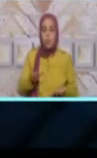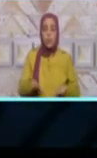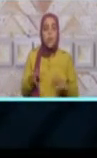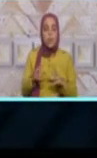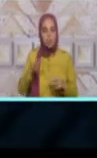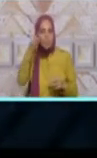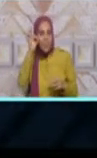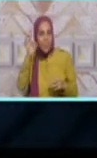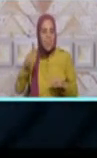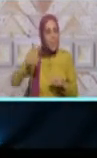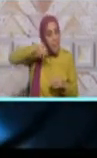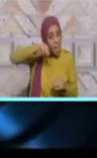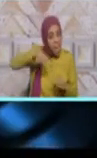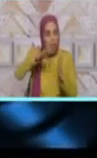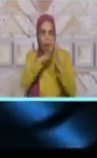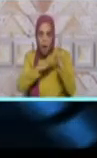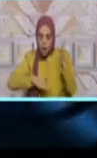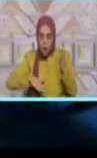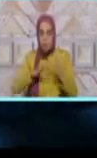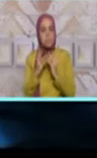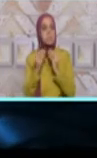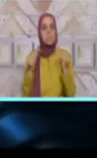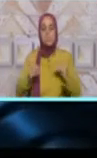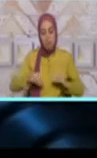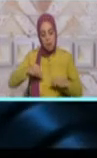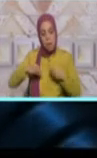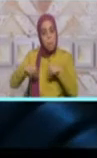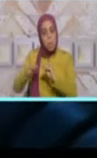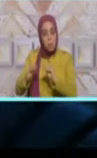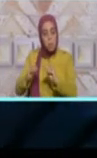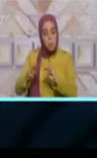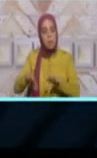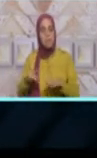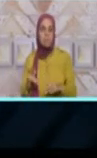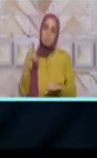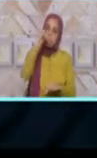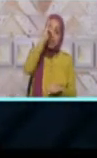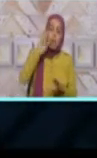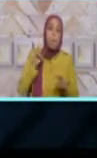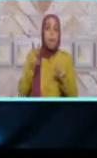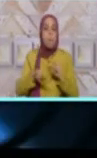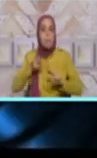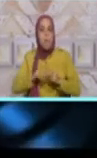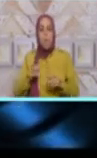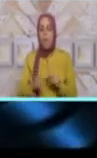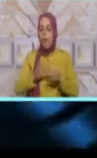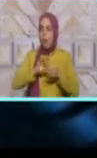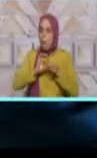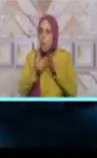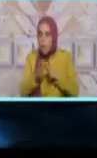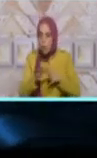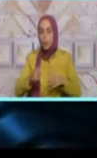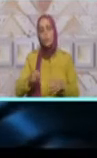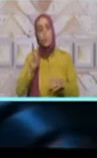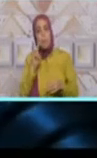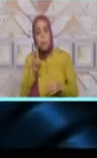ده الرمله دي كنز، احنا كنا بنبيعه بملاليم او بيتهرم، بيتحول الى مليارات وعشرات